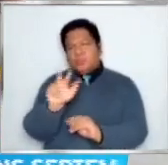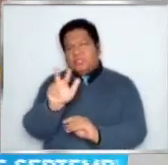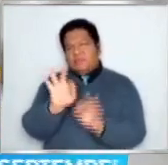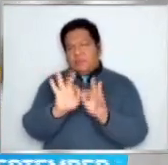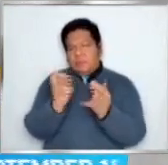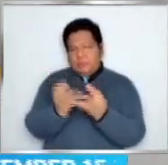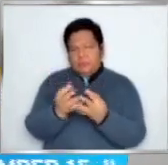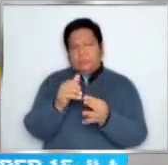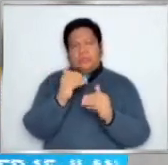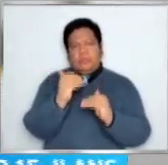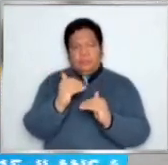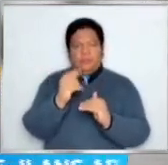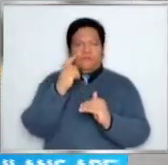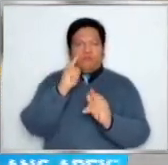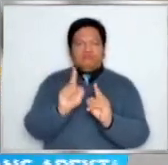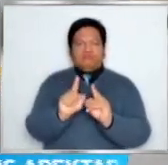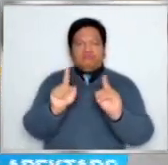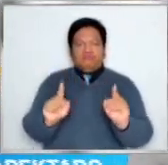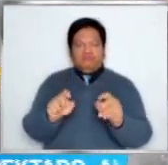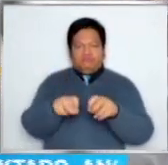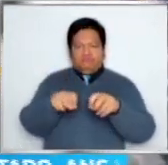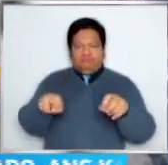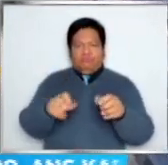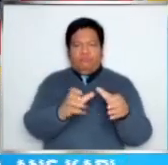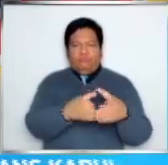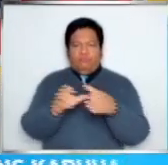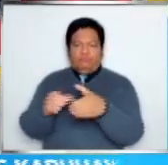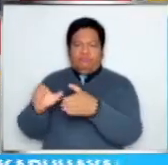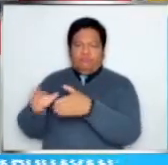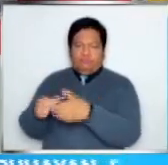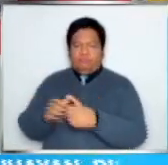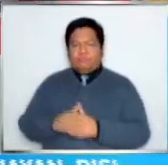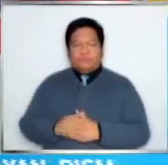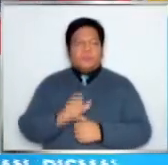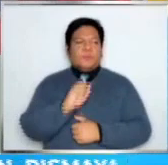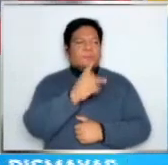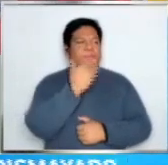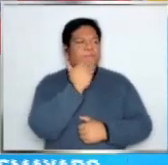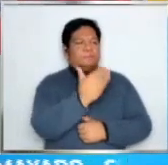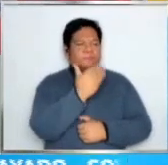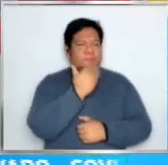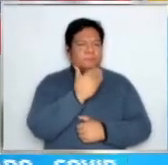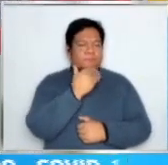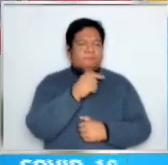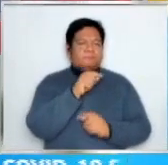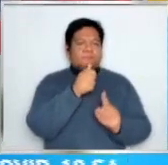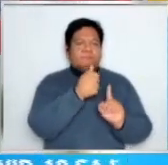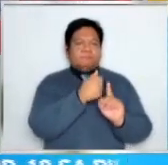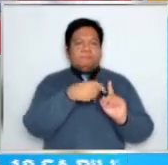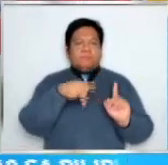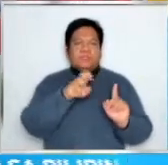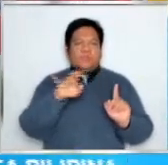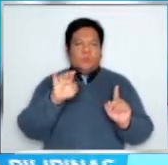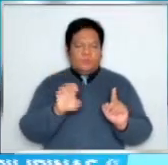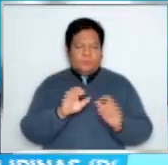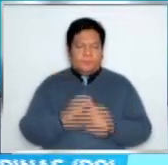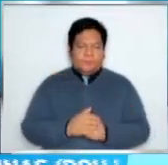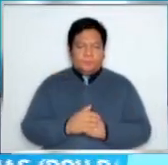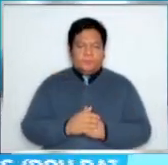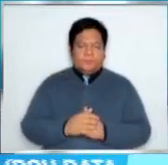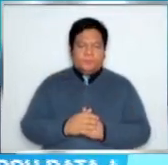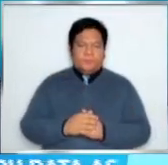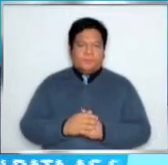distancing ng mga evacuees, Rafi. Okay, maraming salamat sa iyo, GMA News stringer Piwi Bacuño.